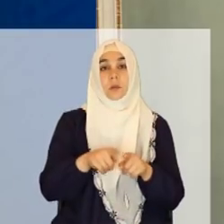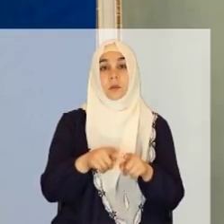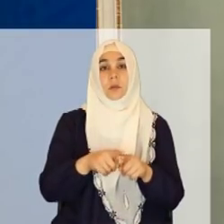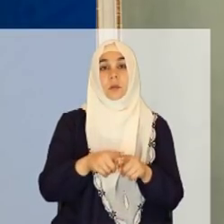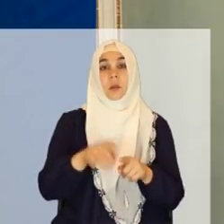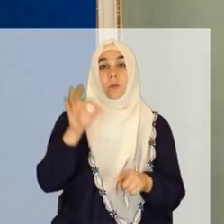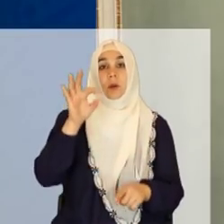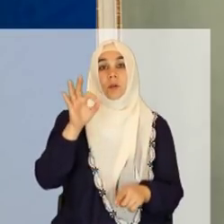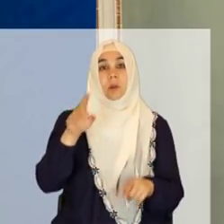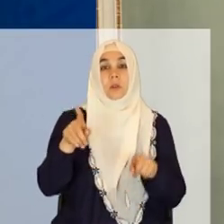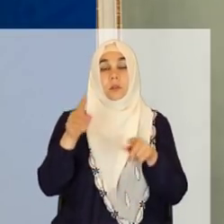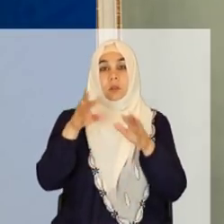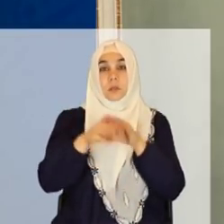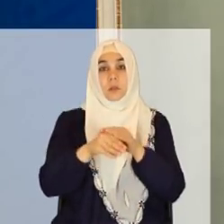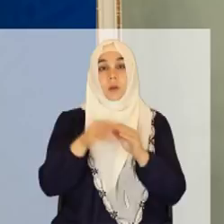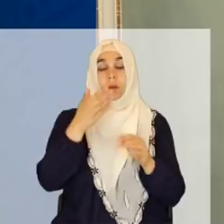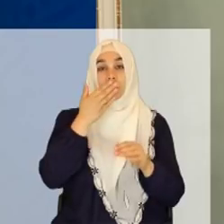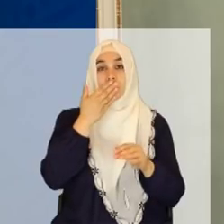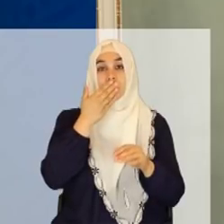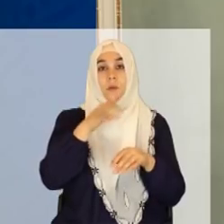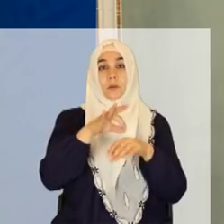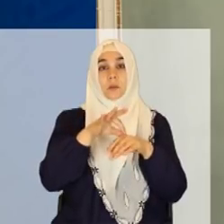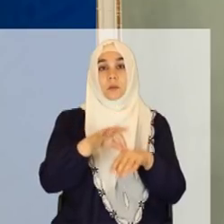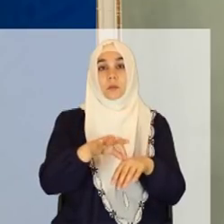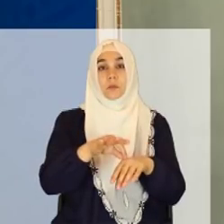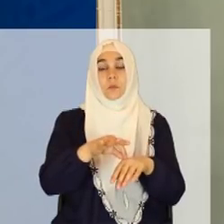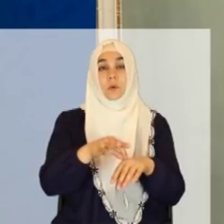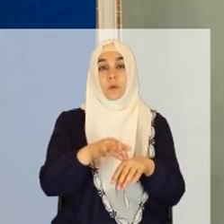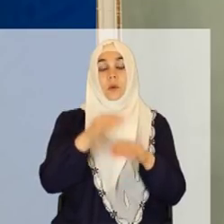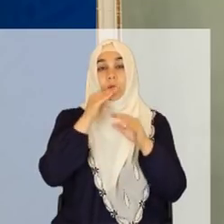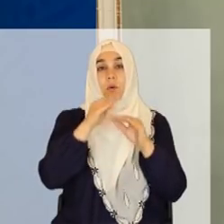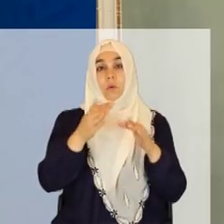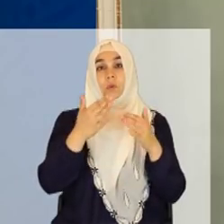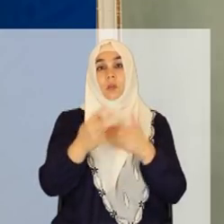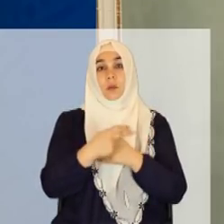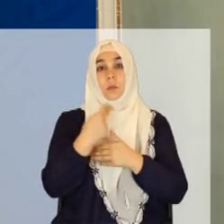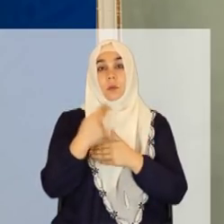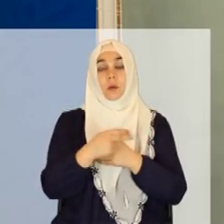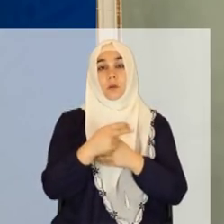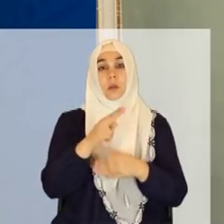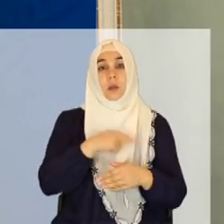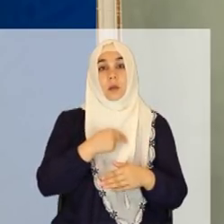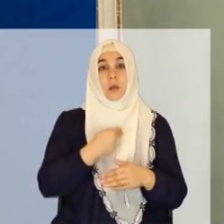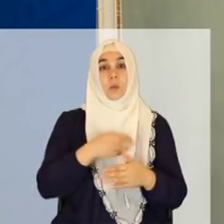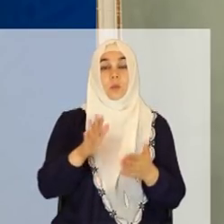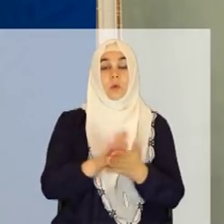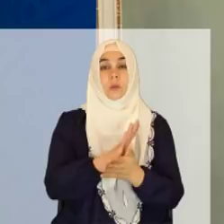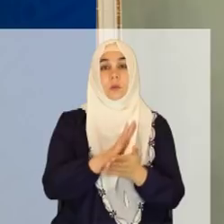nabaviy bayonlarning ichida roza aynan ruhiy tarbiya, qalb